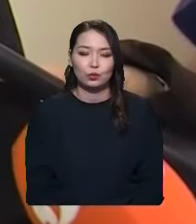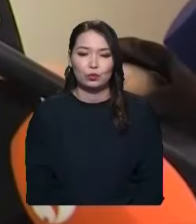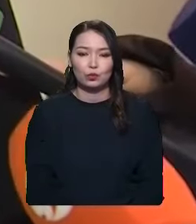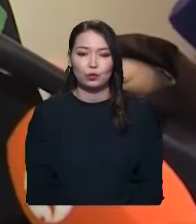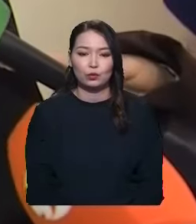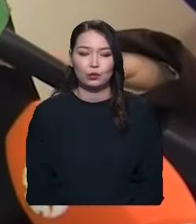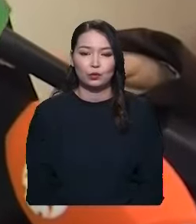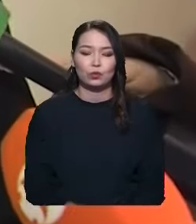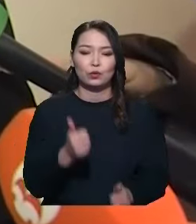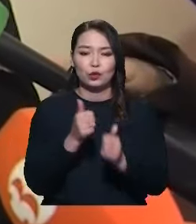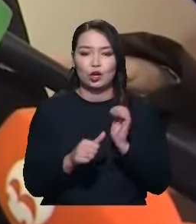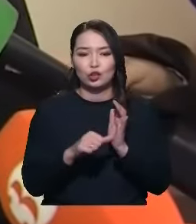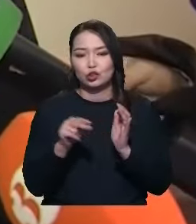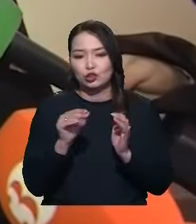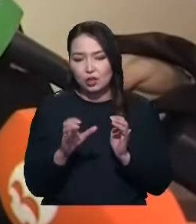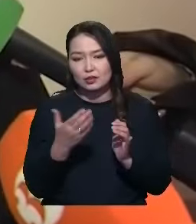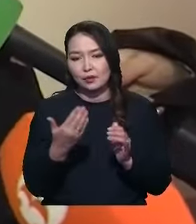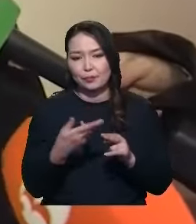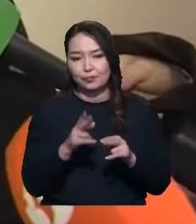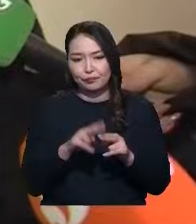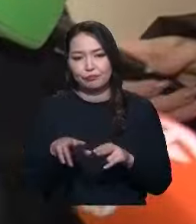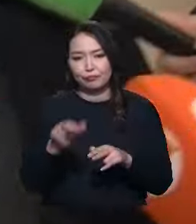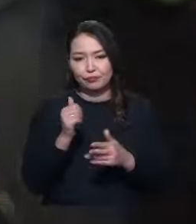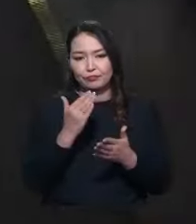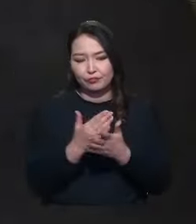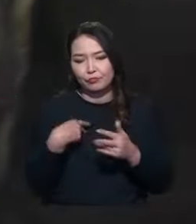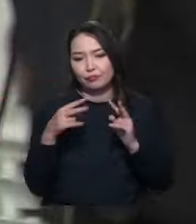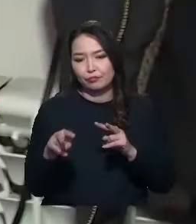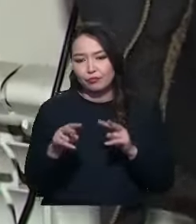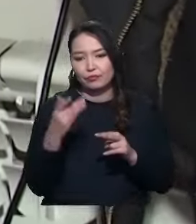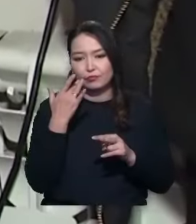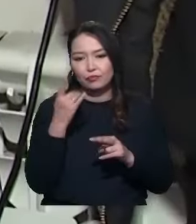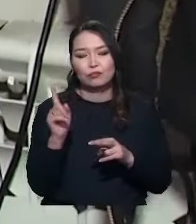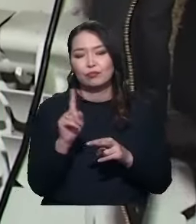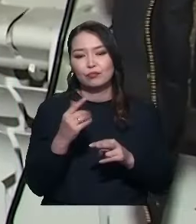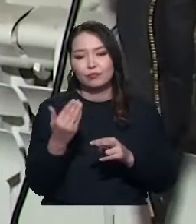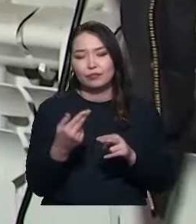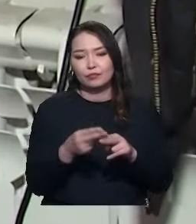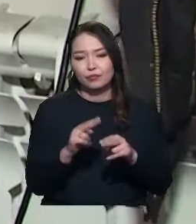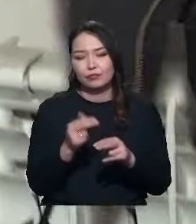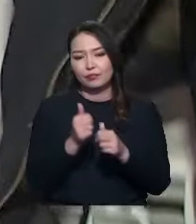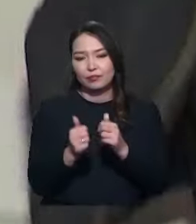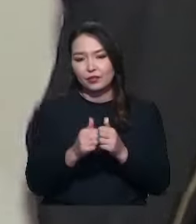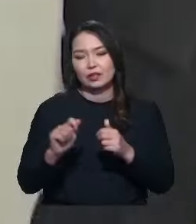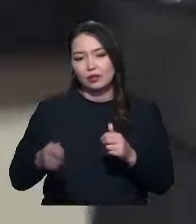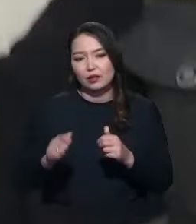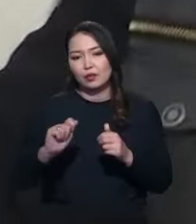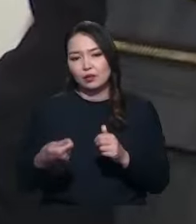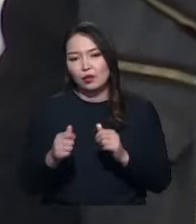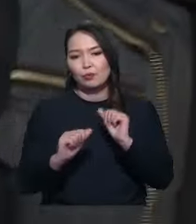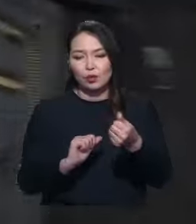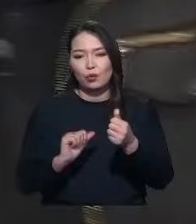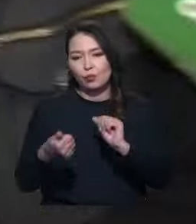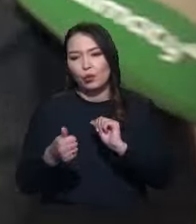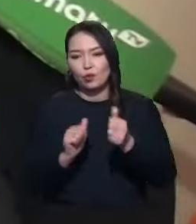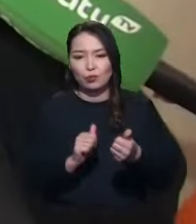Каждые полчаса, если его не переключать, газ не горит. Давление просто ужасное. Из-за того, что приходится постоянно переключать, то включать, то выключать,